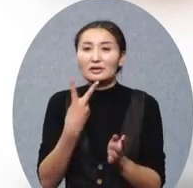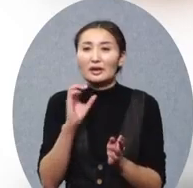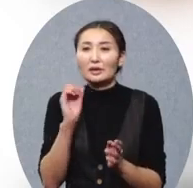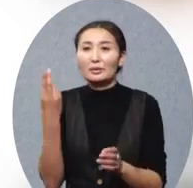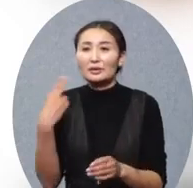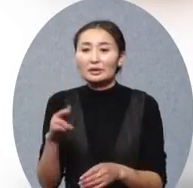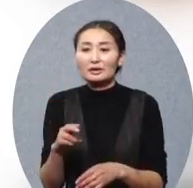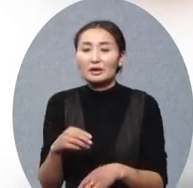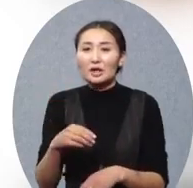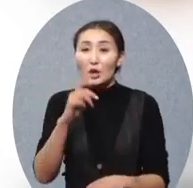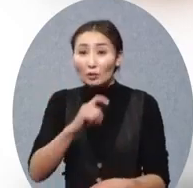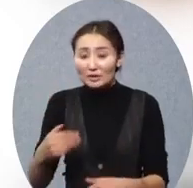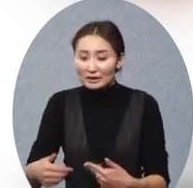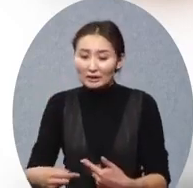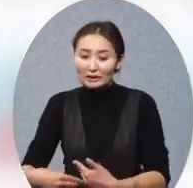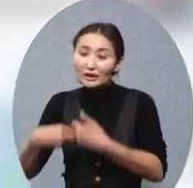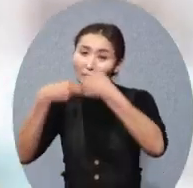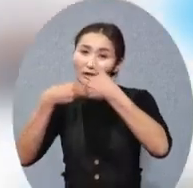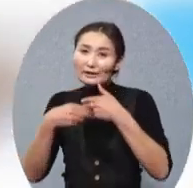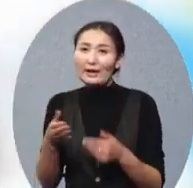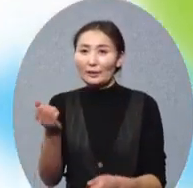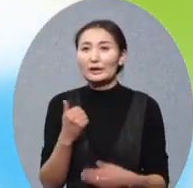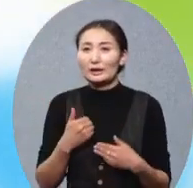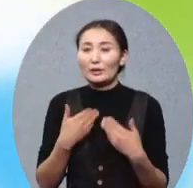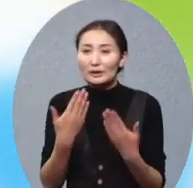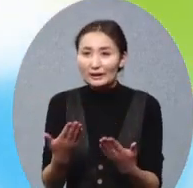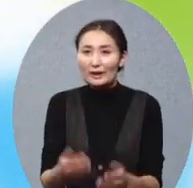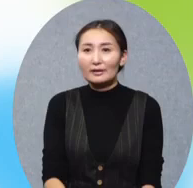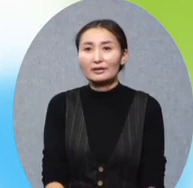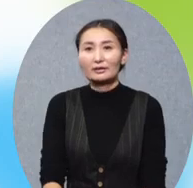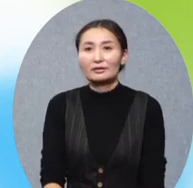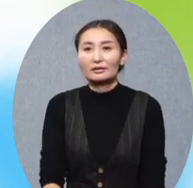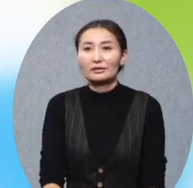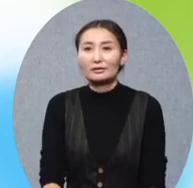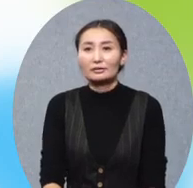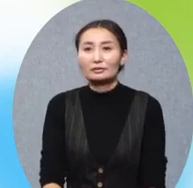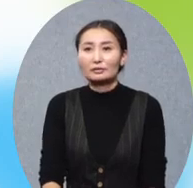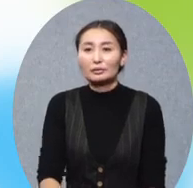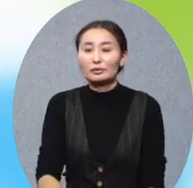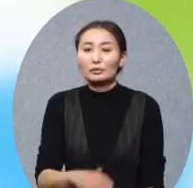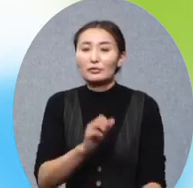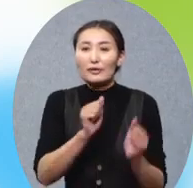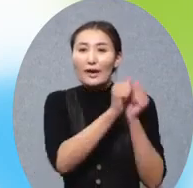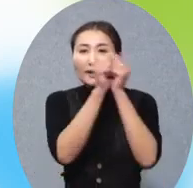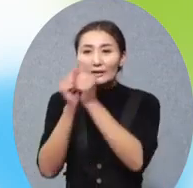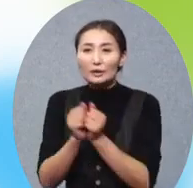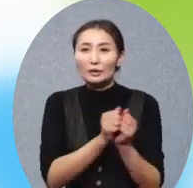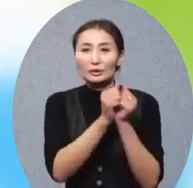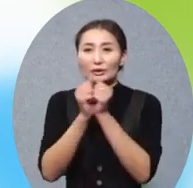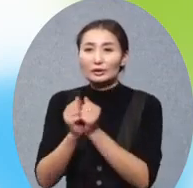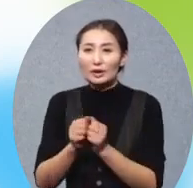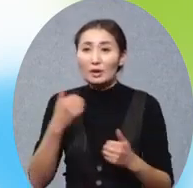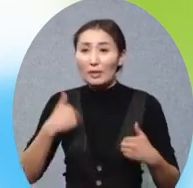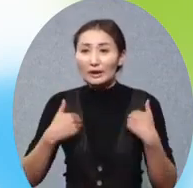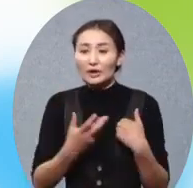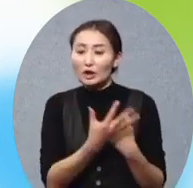үед бусдаас дэмжлэг авахыг хэлнэ. За, түрүү хэлсэн байгаа хүмүүстээ сэтгцэн эрүүл мэндэ дэмжихэд бусдын дэмжлэг, найз нөхөд,